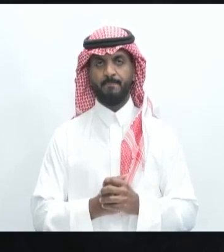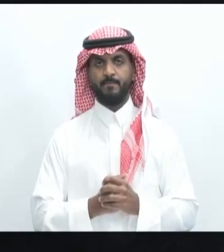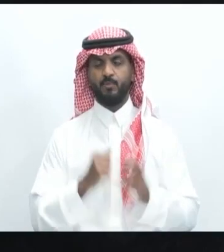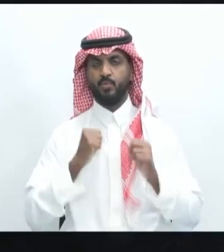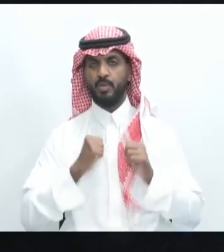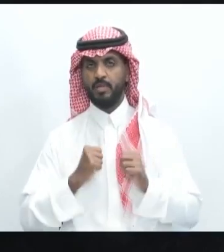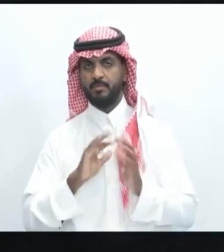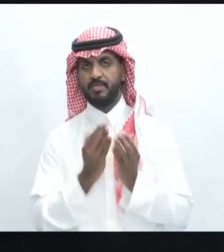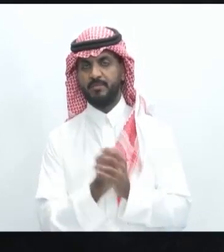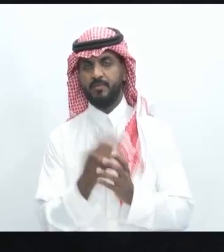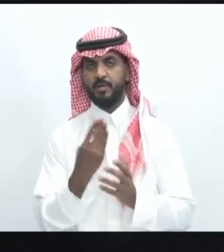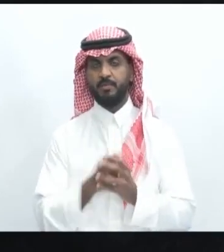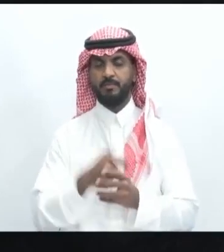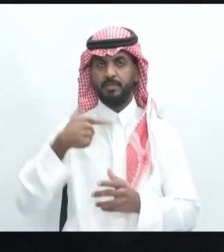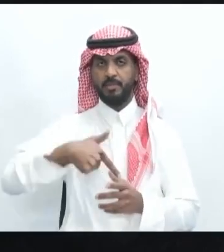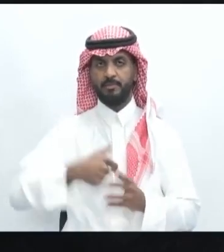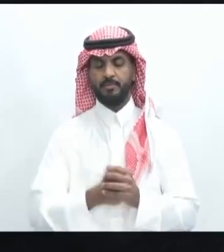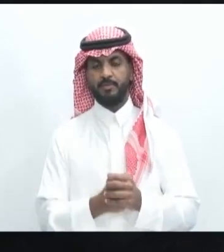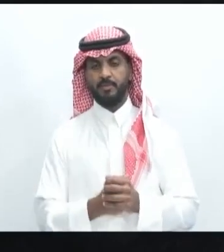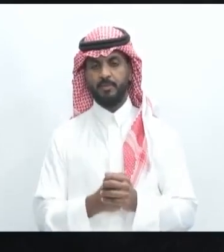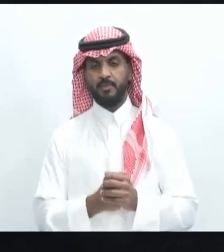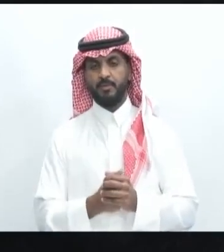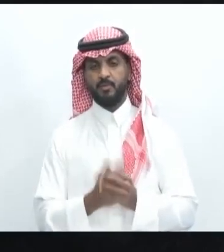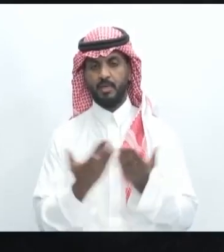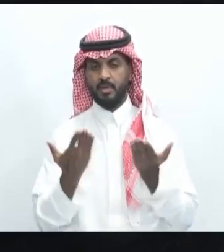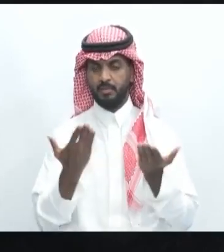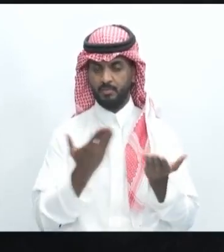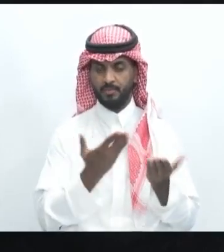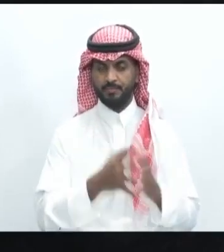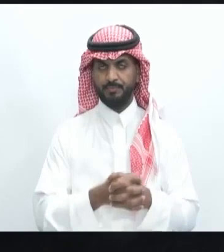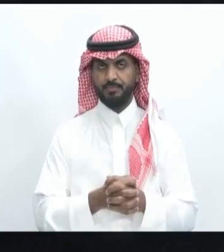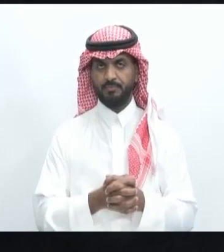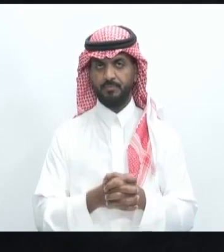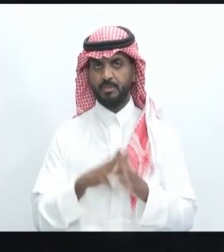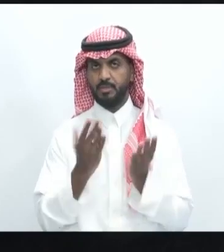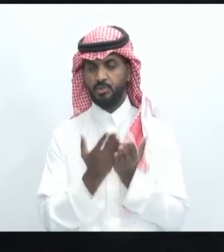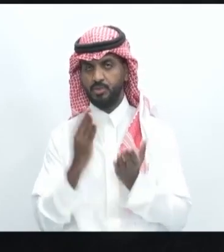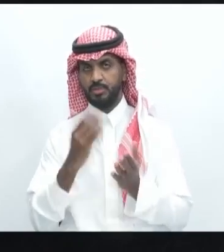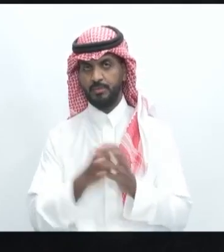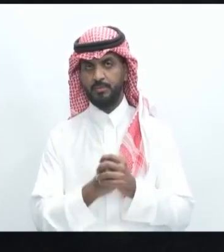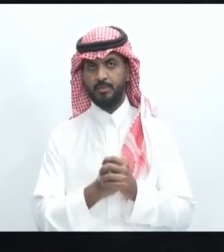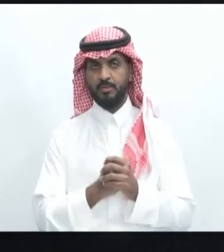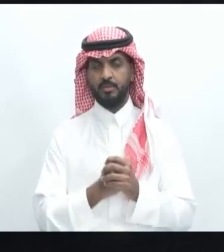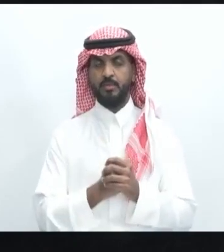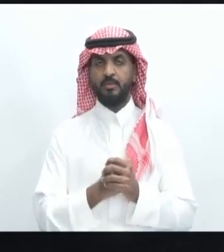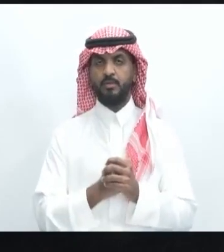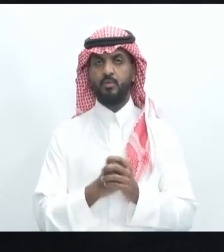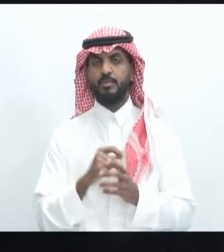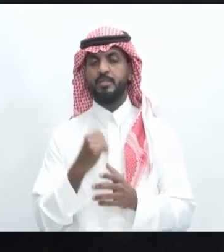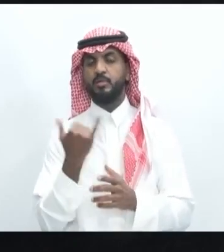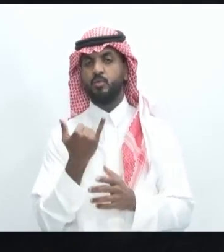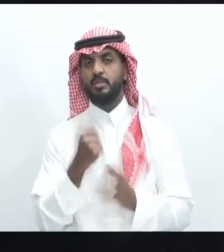طلاب الصف الرابع الابتدائي فاهلا وسهلا بكم في درس جديد لماده